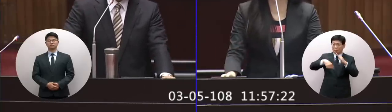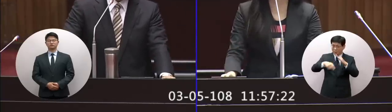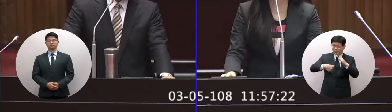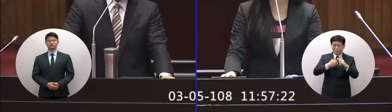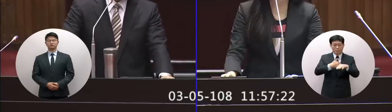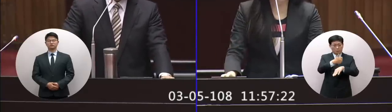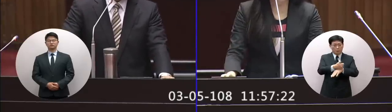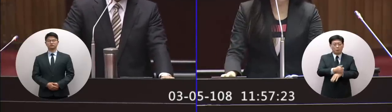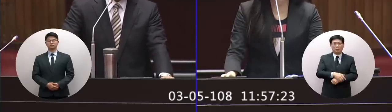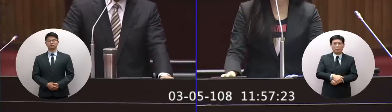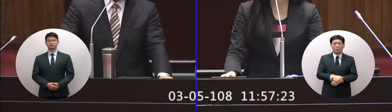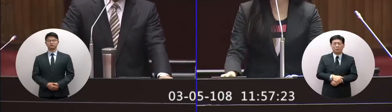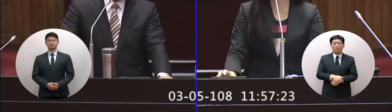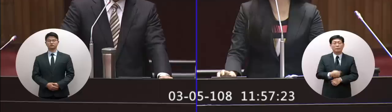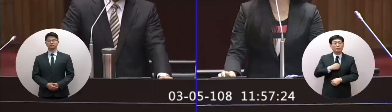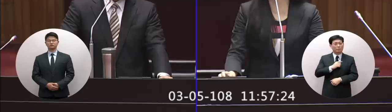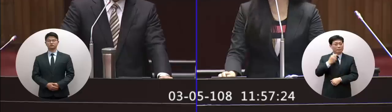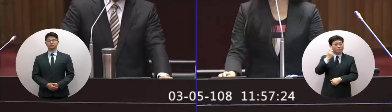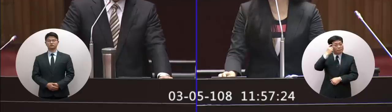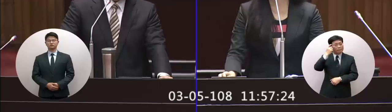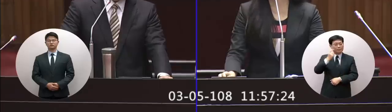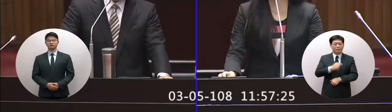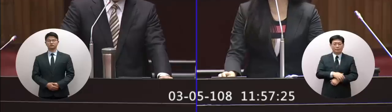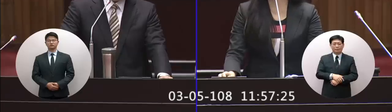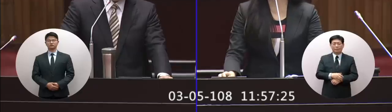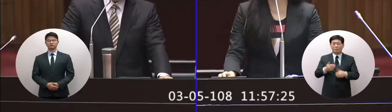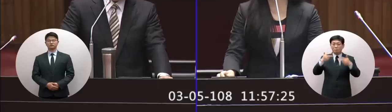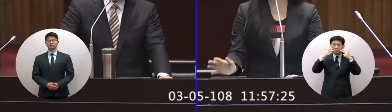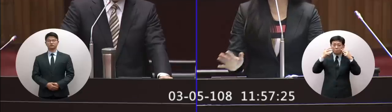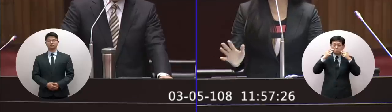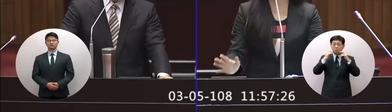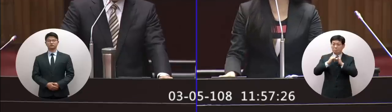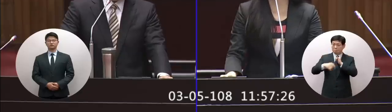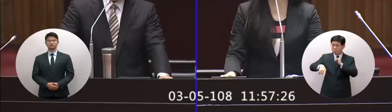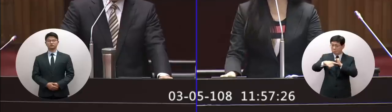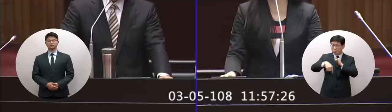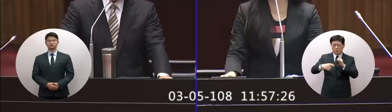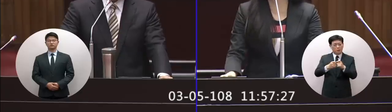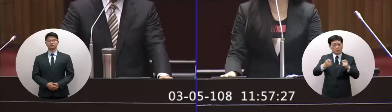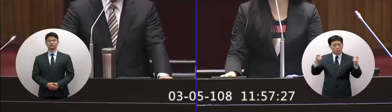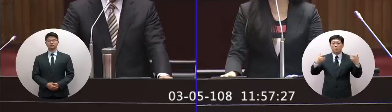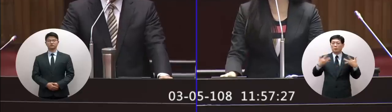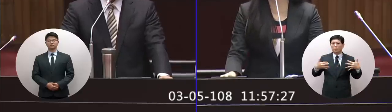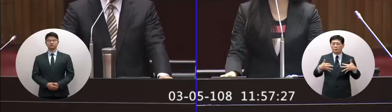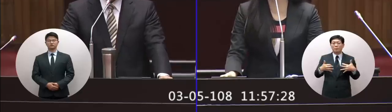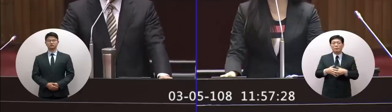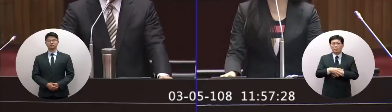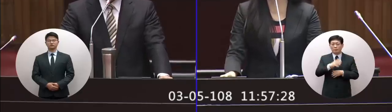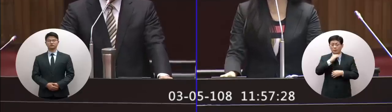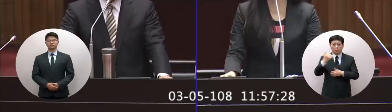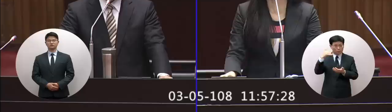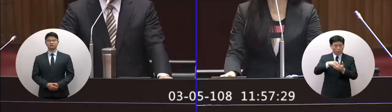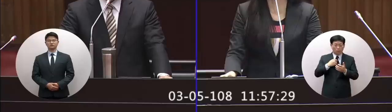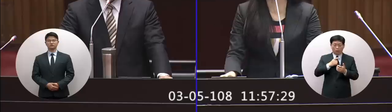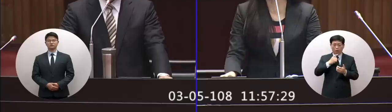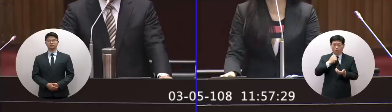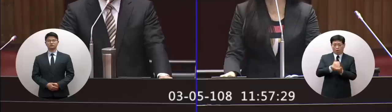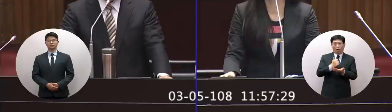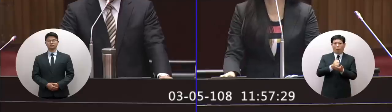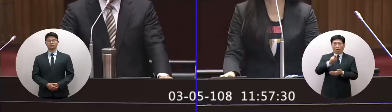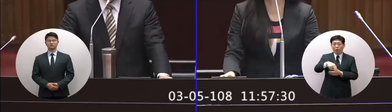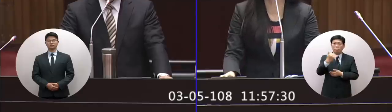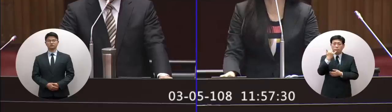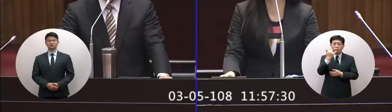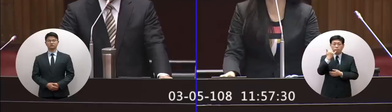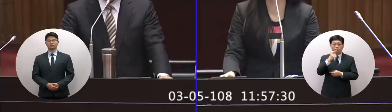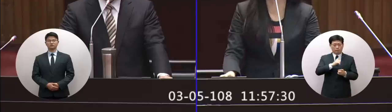担任院长哈。那我觉得哈，我们原住民这么长久的很多的问题哦，露出了曙光，因为您总是